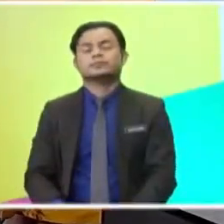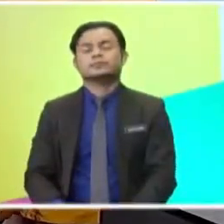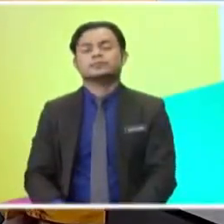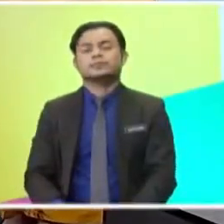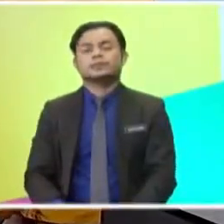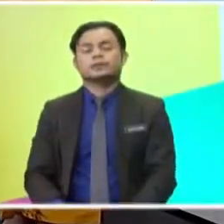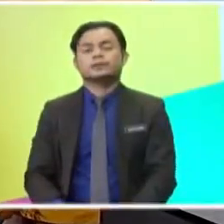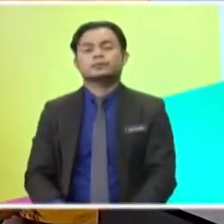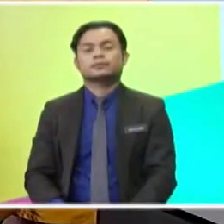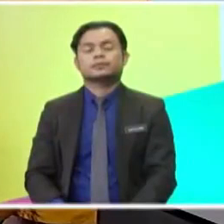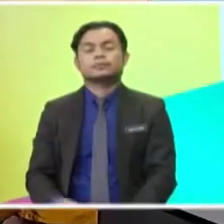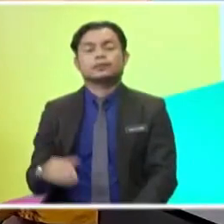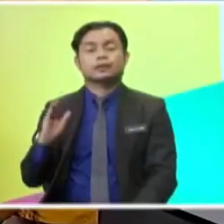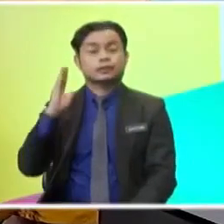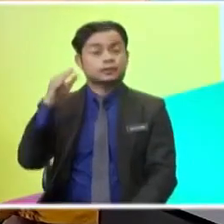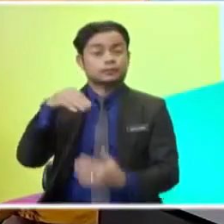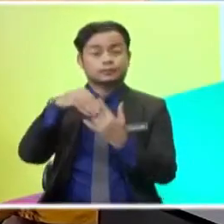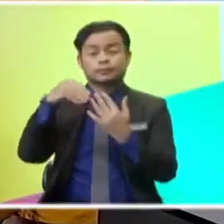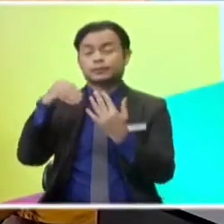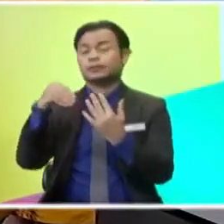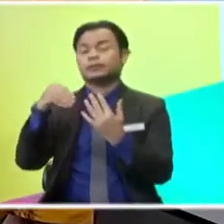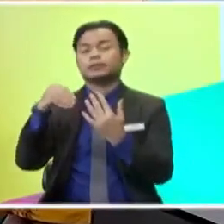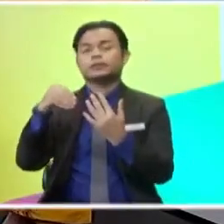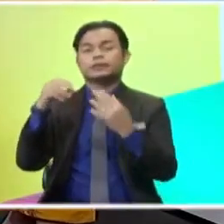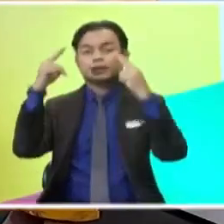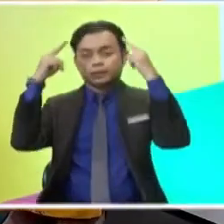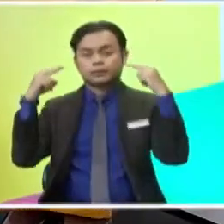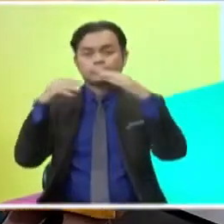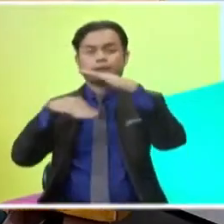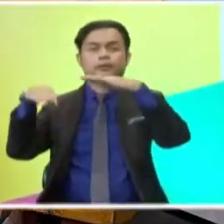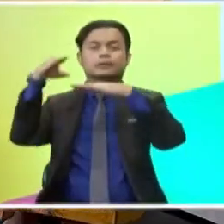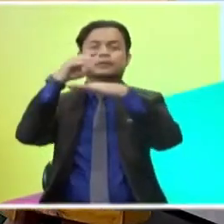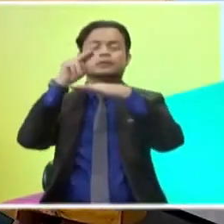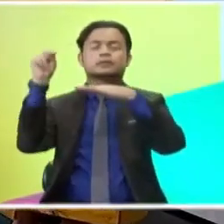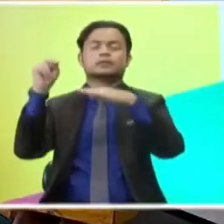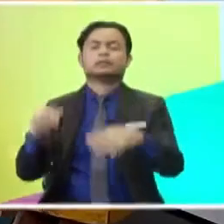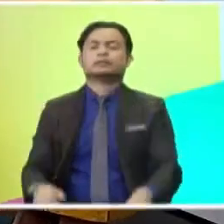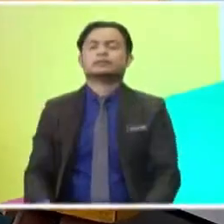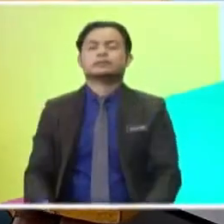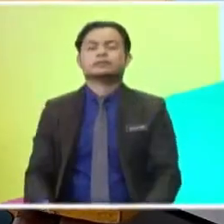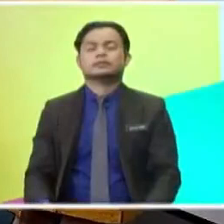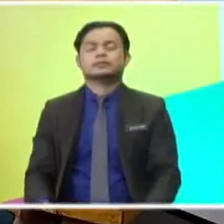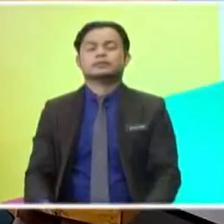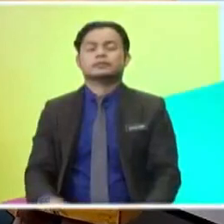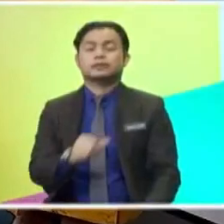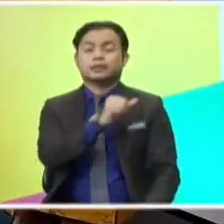atasan. Okey. Dan yang menariknya, Yang di-Pertuan Agong ini ada kuasa pengampunan untuk